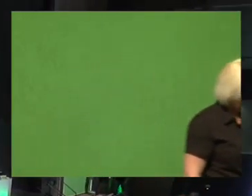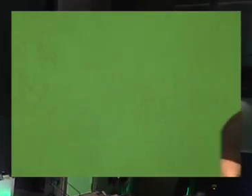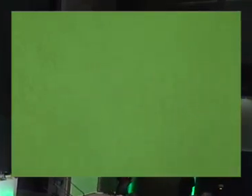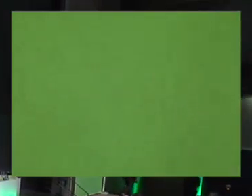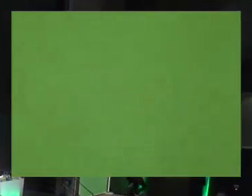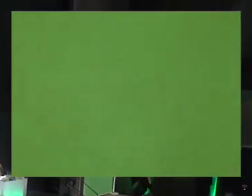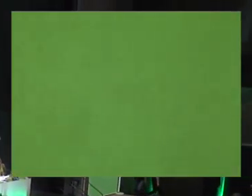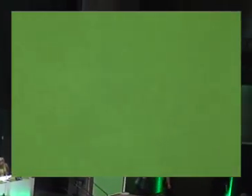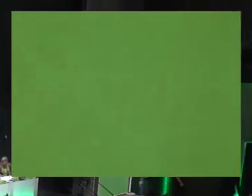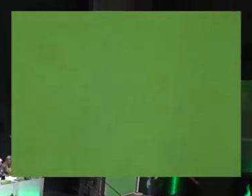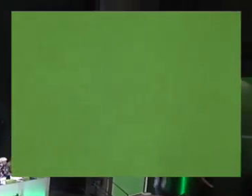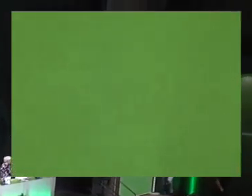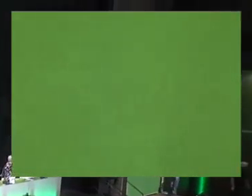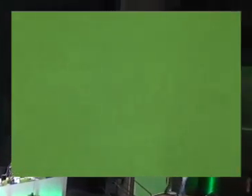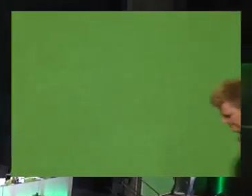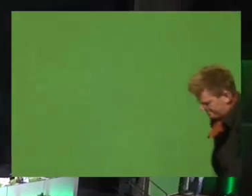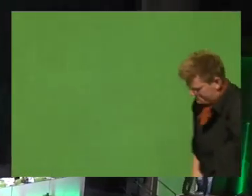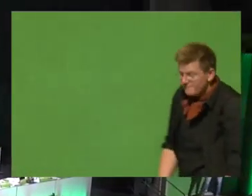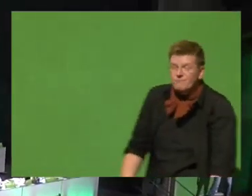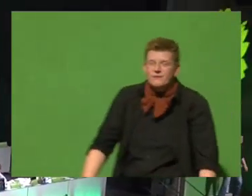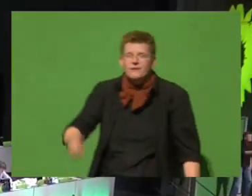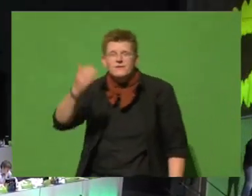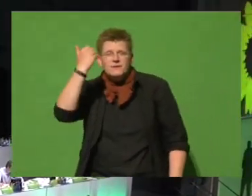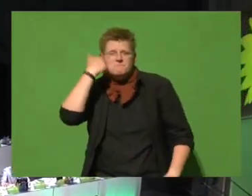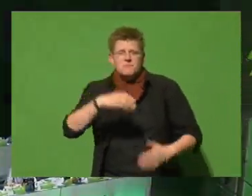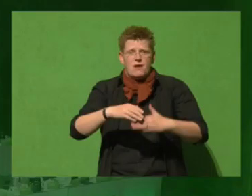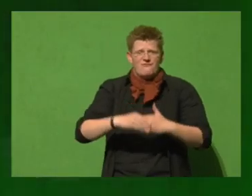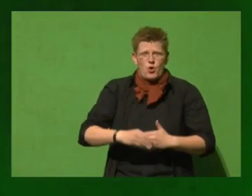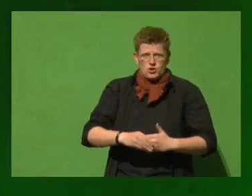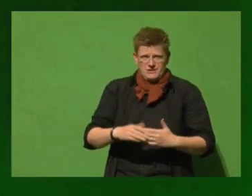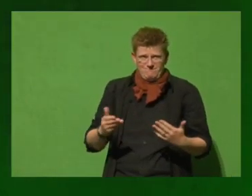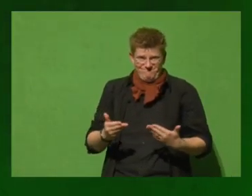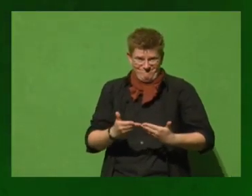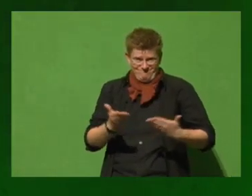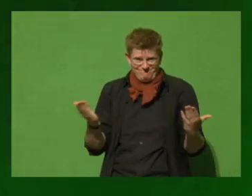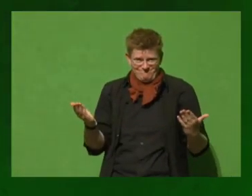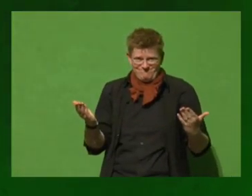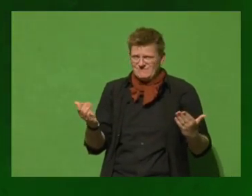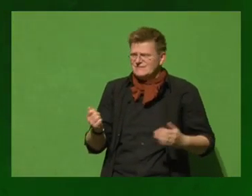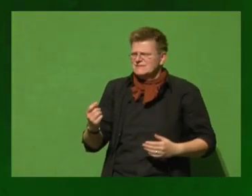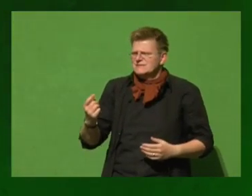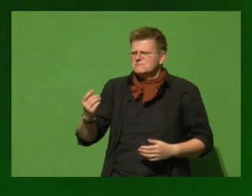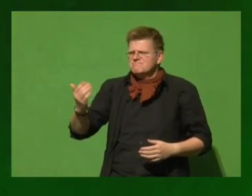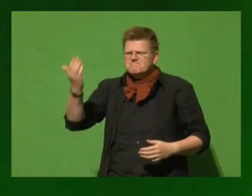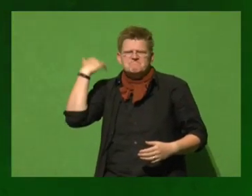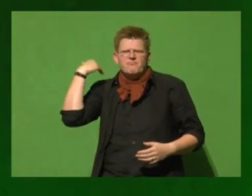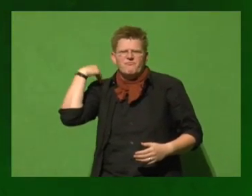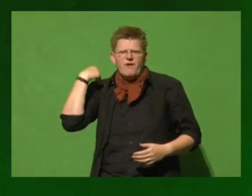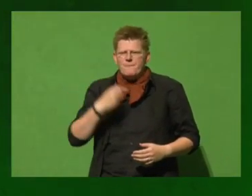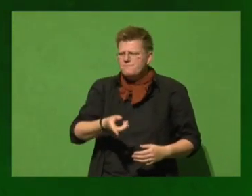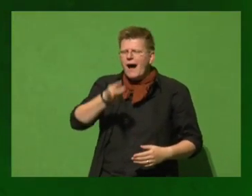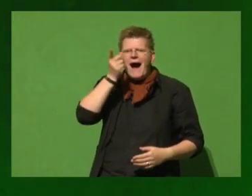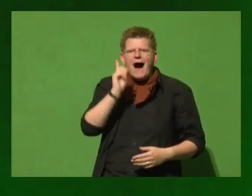Ja, liebe Freundinnen und Freunde, 100 Wochen ist es jetzt her,